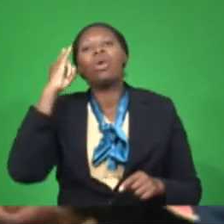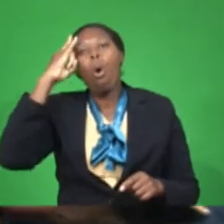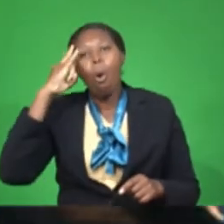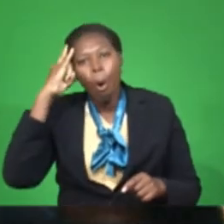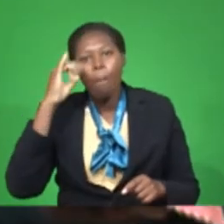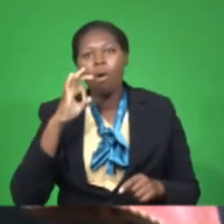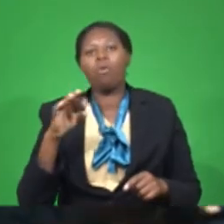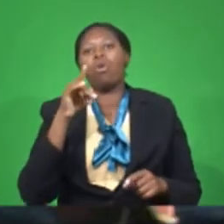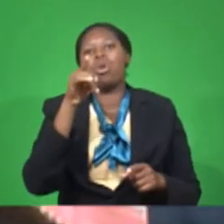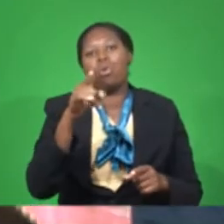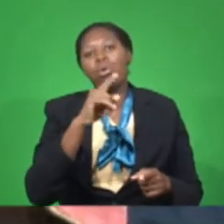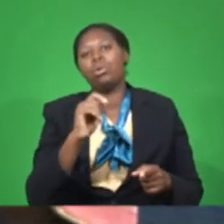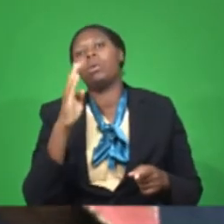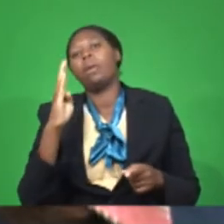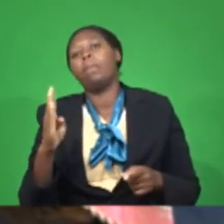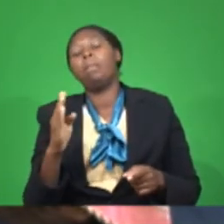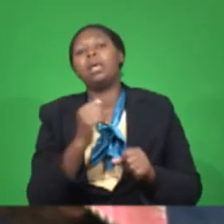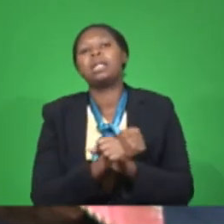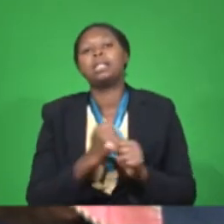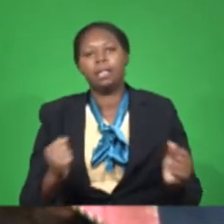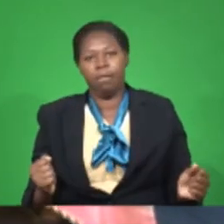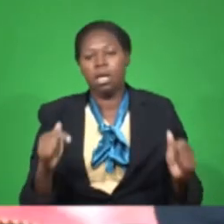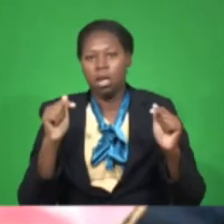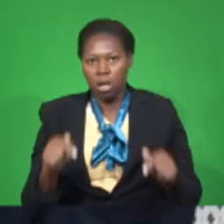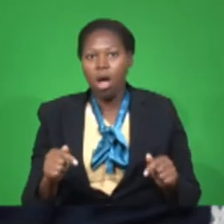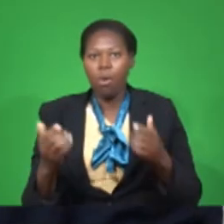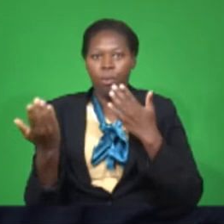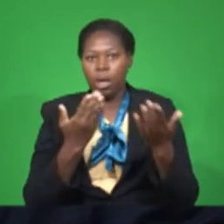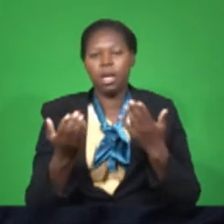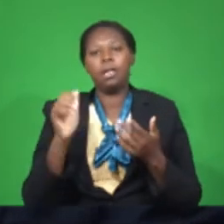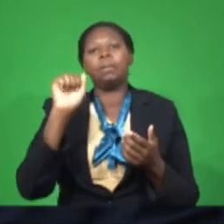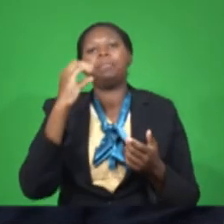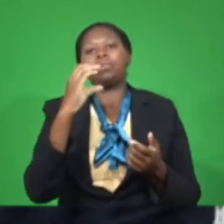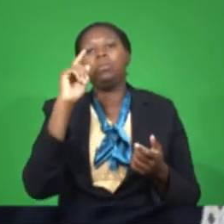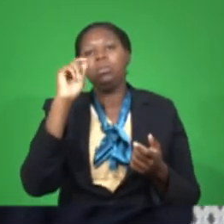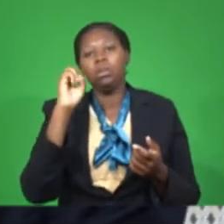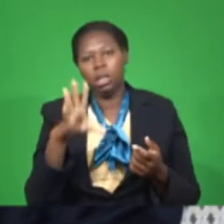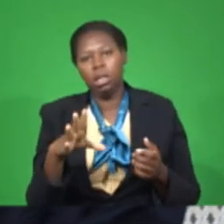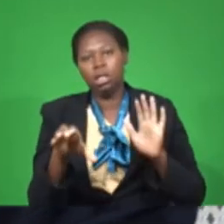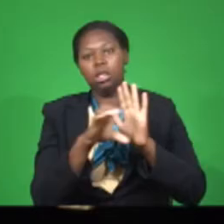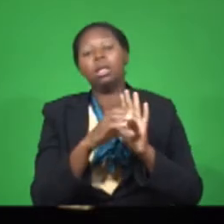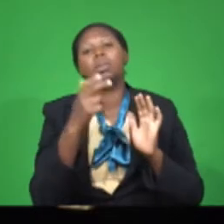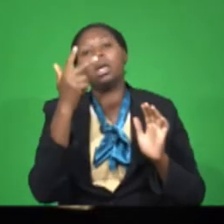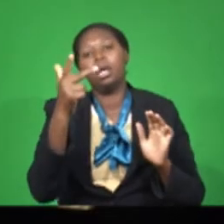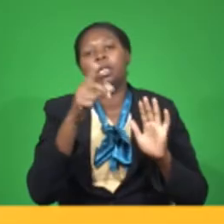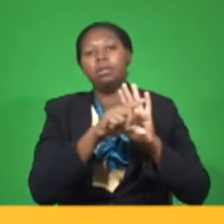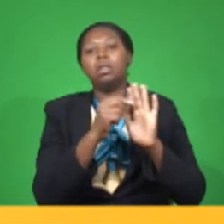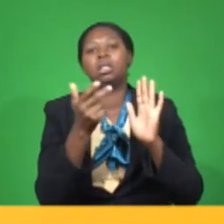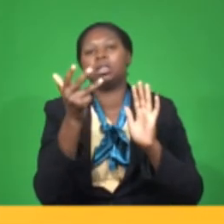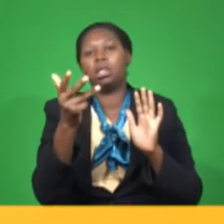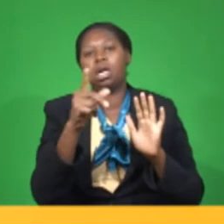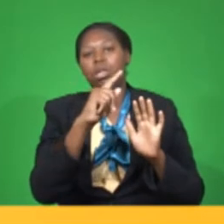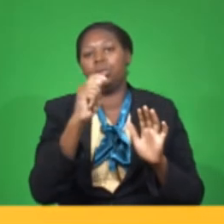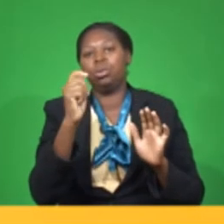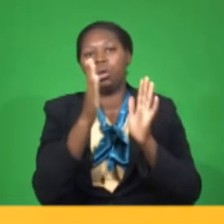enda kuna mabasa unzwe. Mabasani 8 verse 9 kuenda pa 13. Acts chapter 8 verse 9 to 13. Zvino